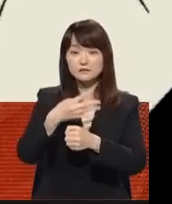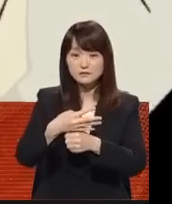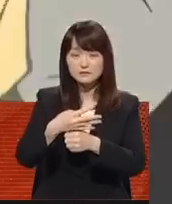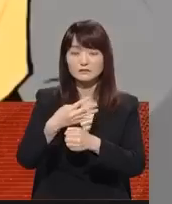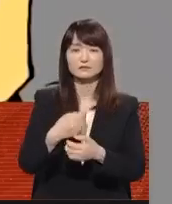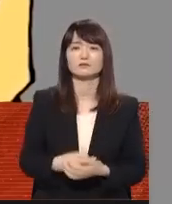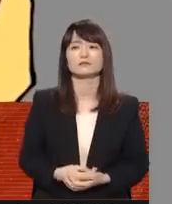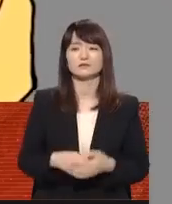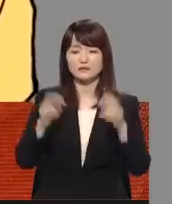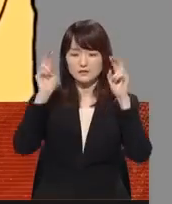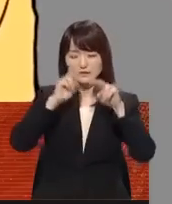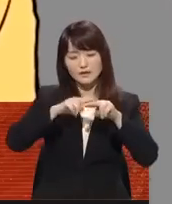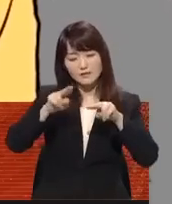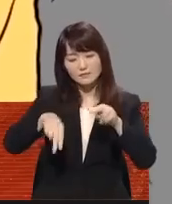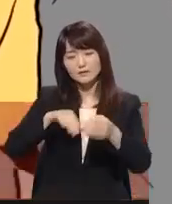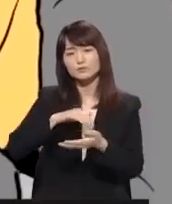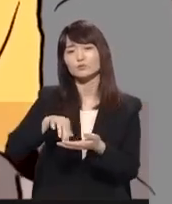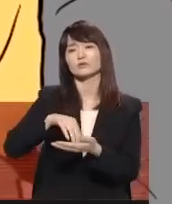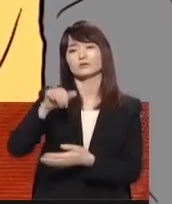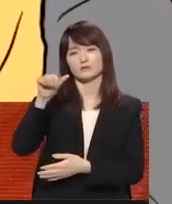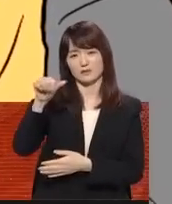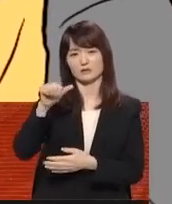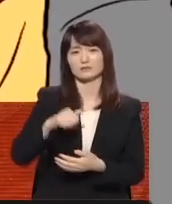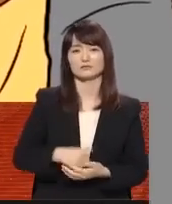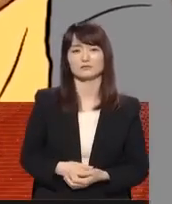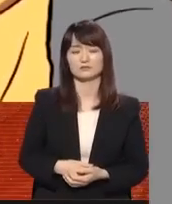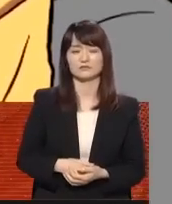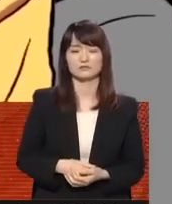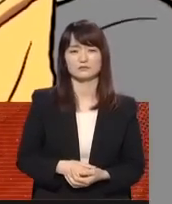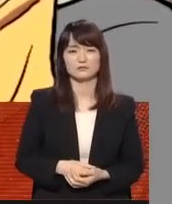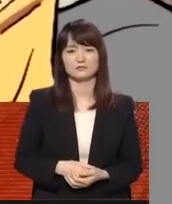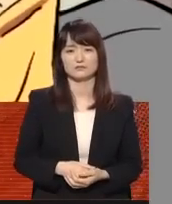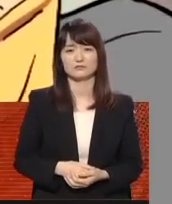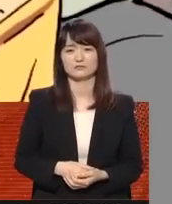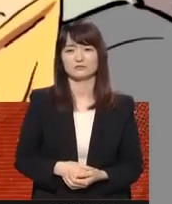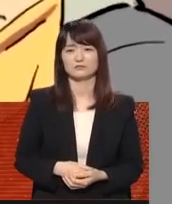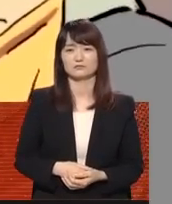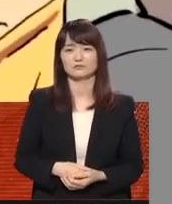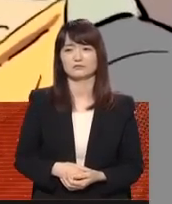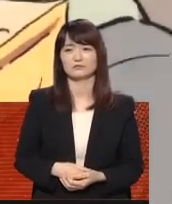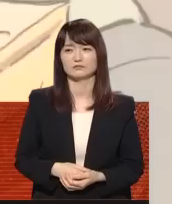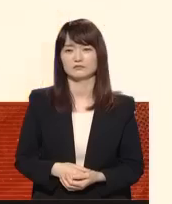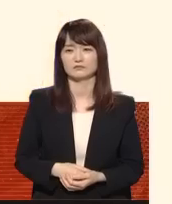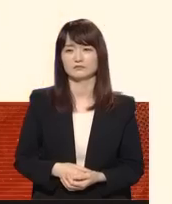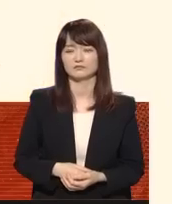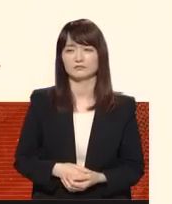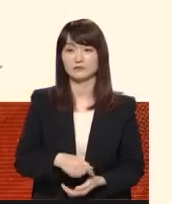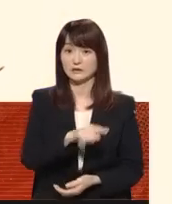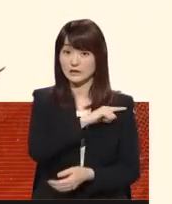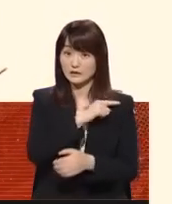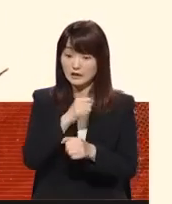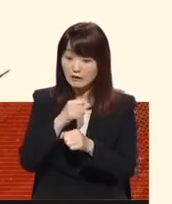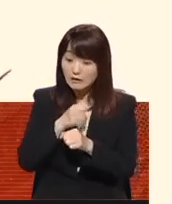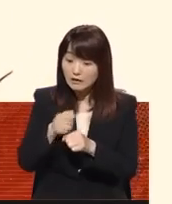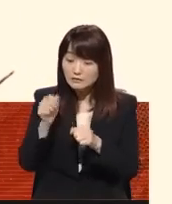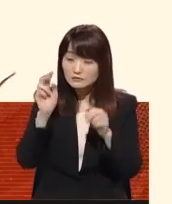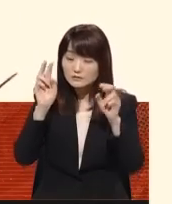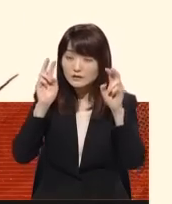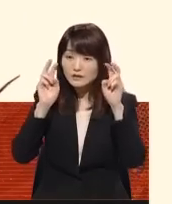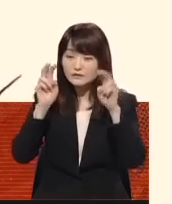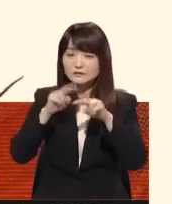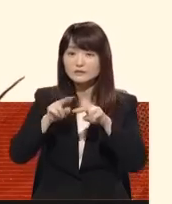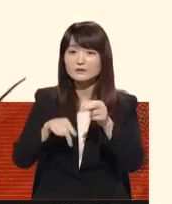5번을 그 사이에 퇴사를 한 겁니다 그 후에 세 번을 더한 거예요 어 근데 그 중에서 가장 좀 황당한 퇴사 이유는